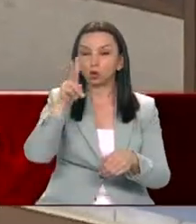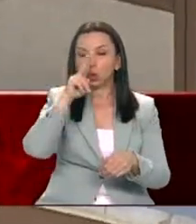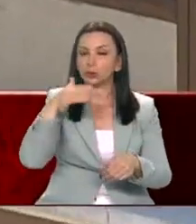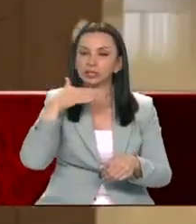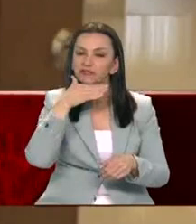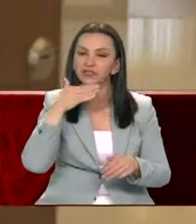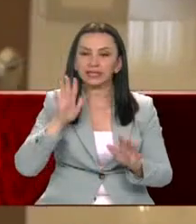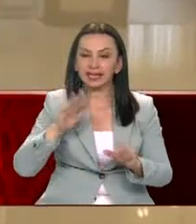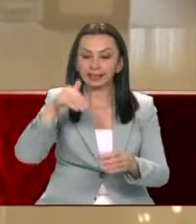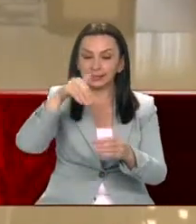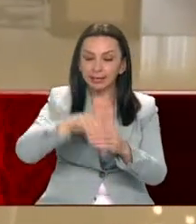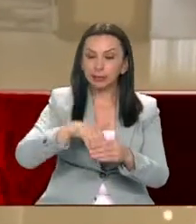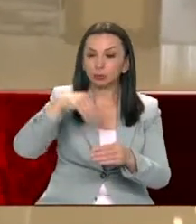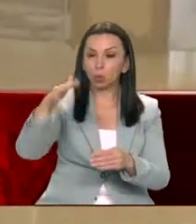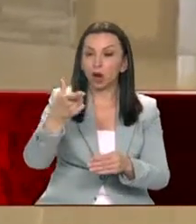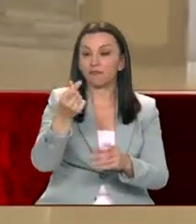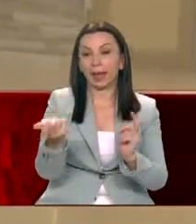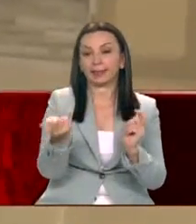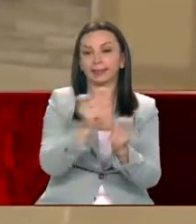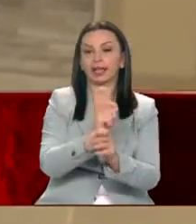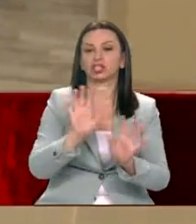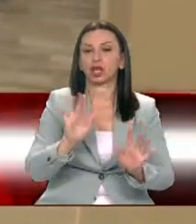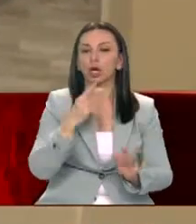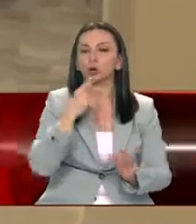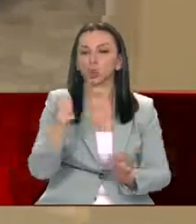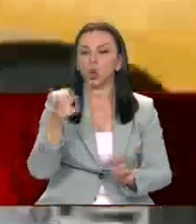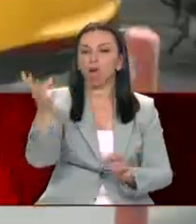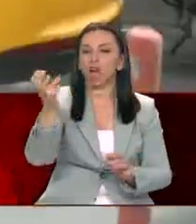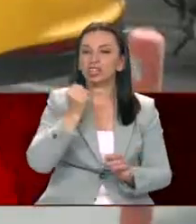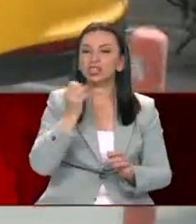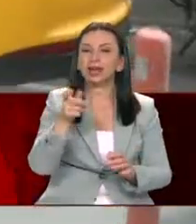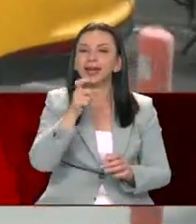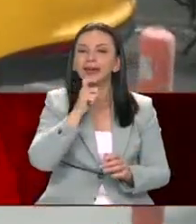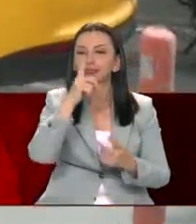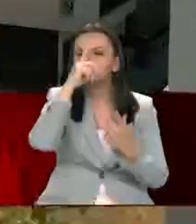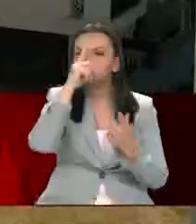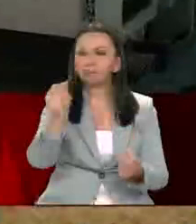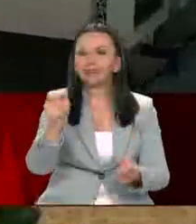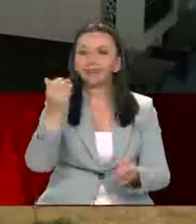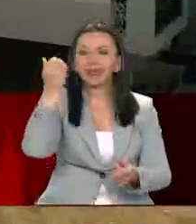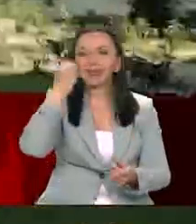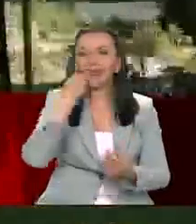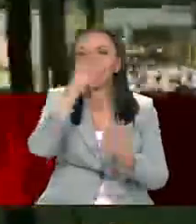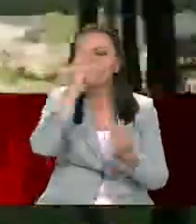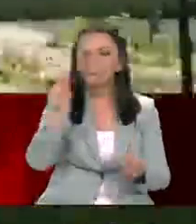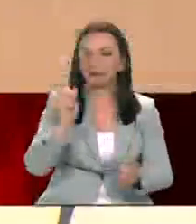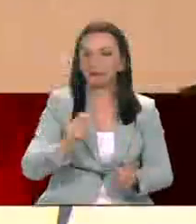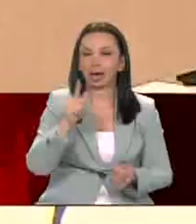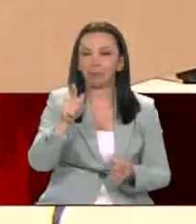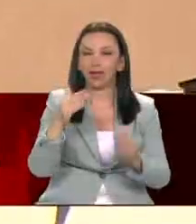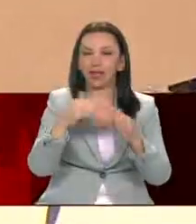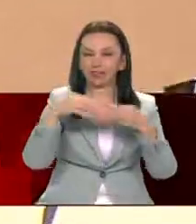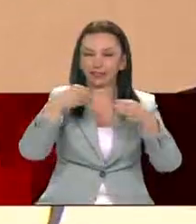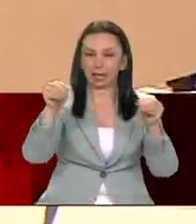kadar geçerlidir gibi başlıklarla alıcıyı manipüle etmeye başladılar. Almak isteyenleri yanıltıyorlar. Konut satışlara düştü, evini